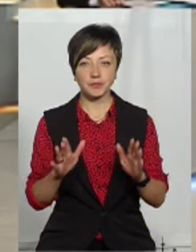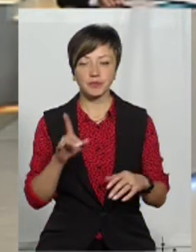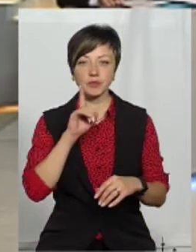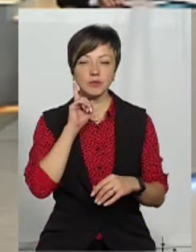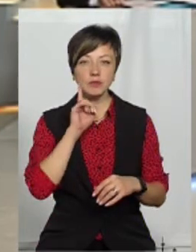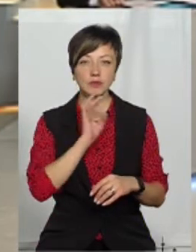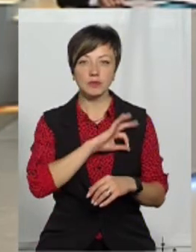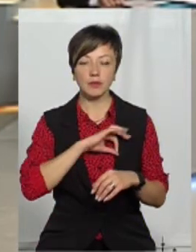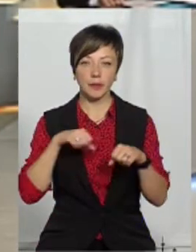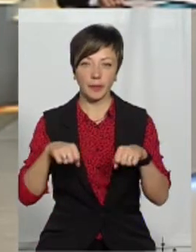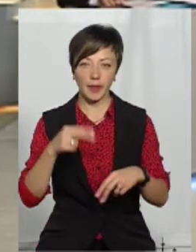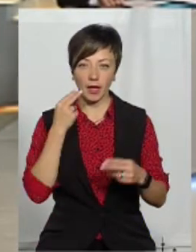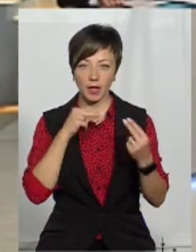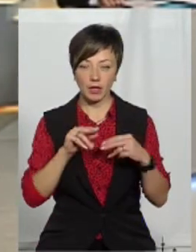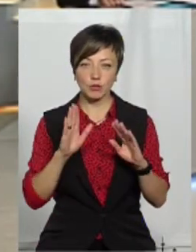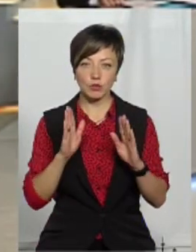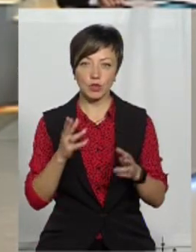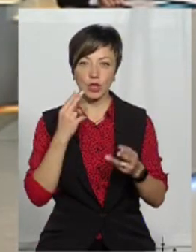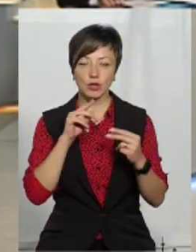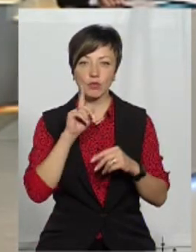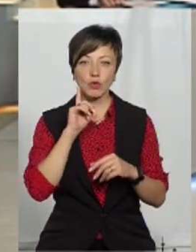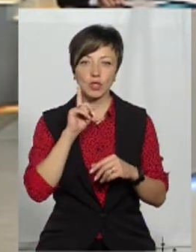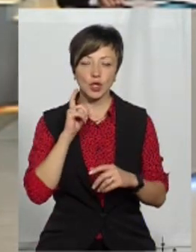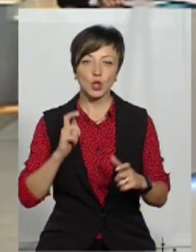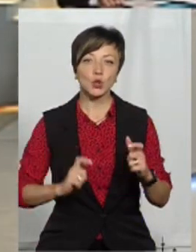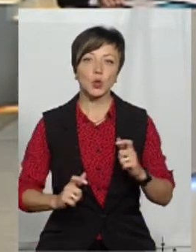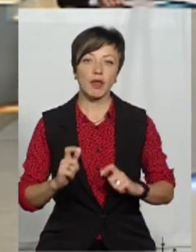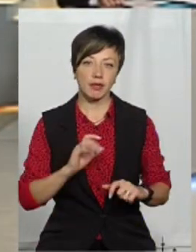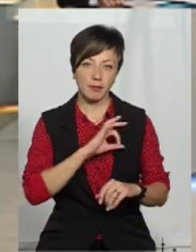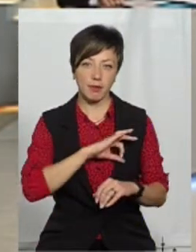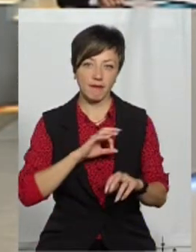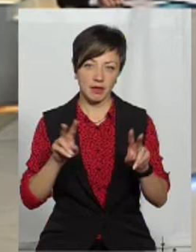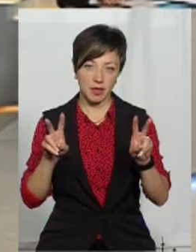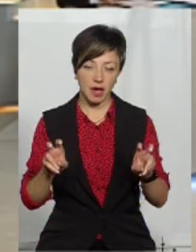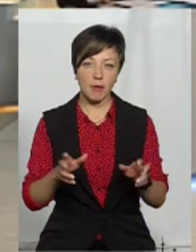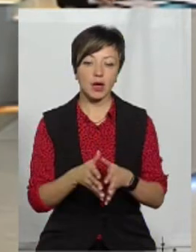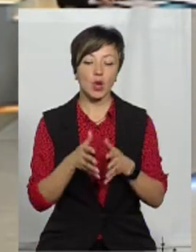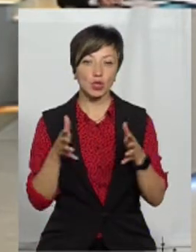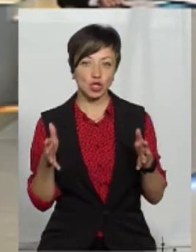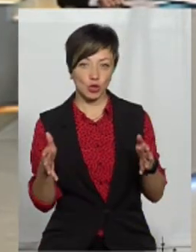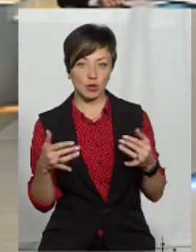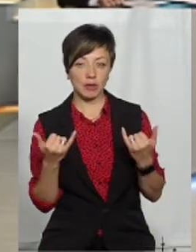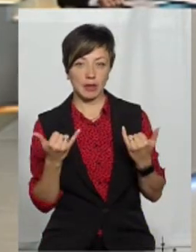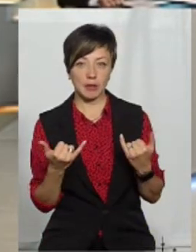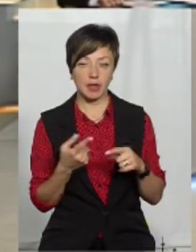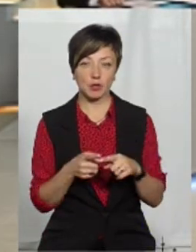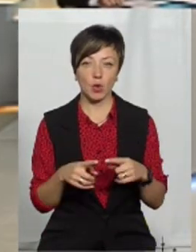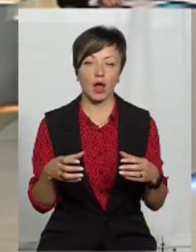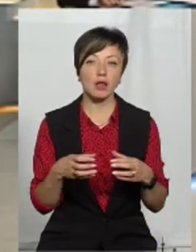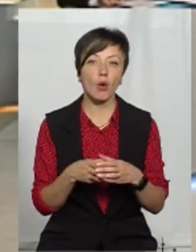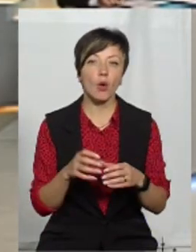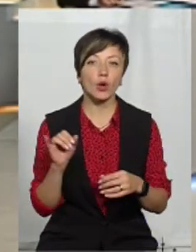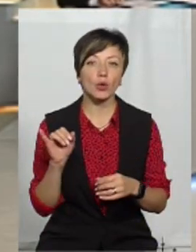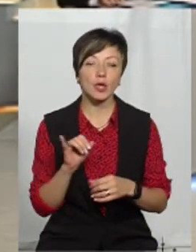молодий правник кращий, а буде кращий молодий студент-правник. Угу. Тобто ми розширюємо тепер цю категорію